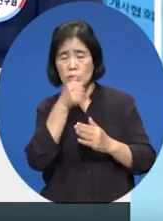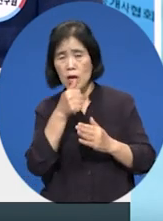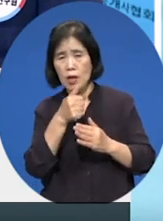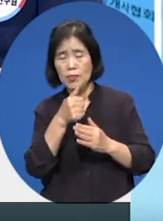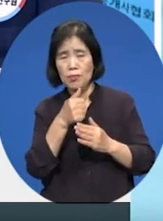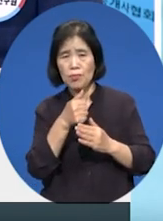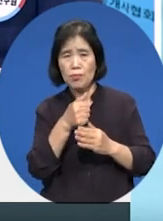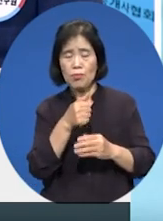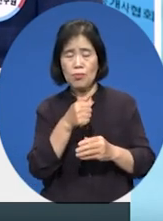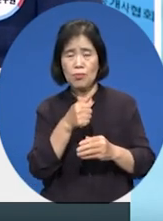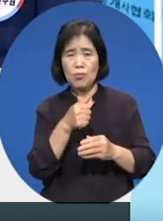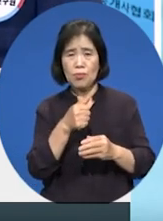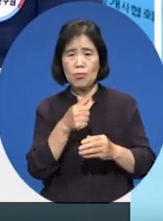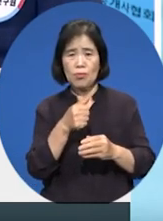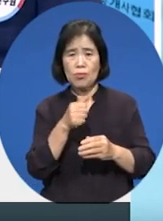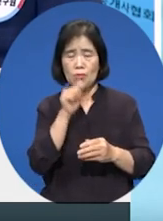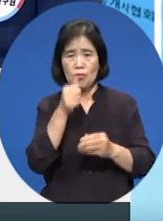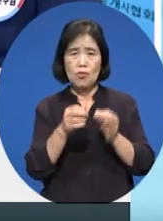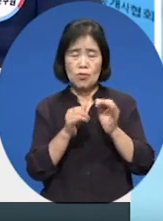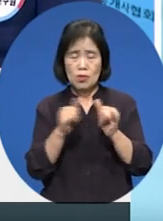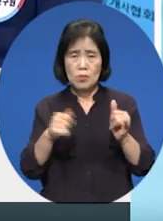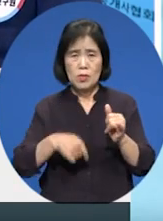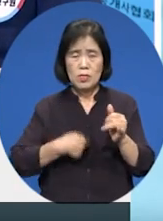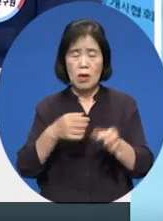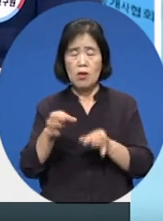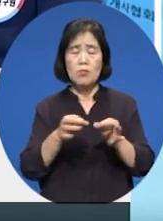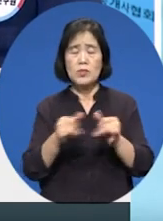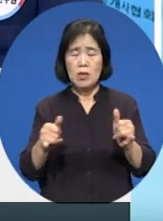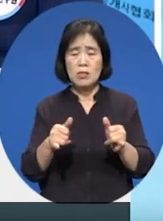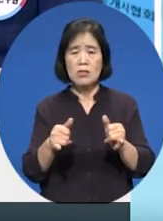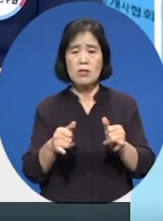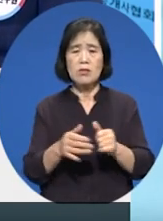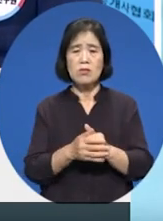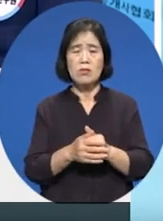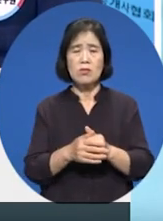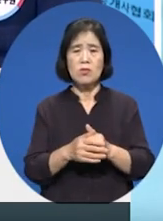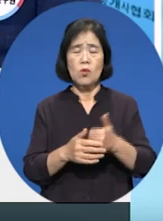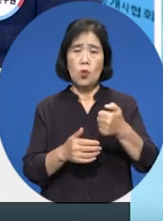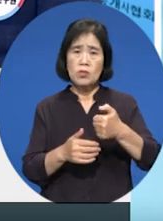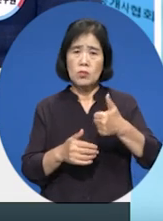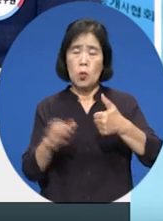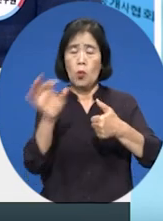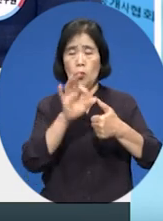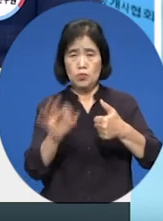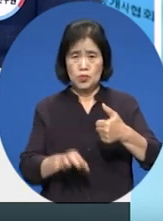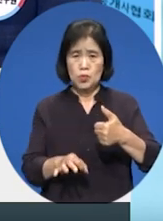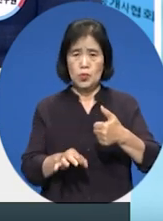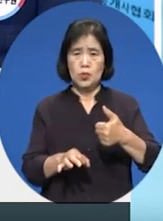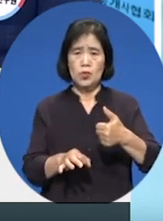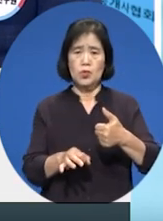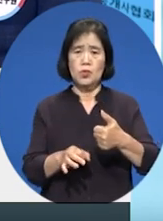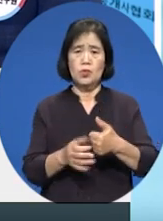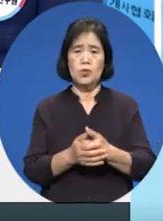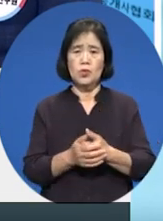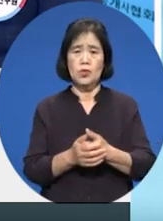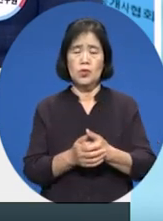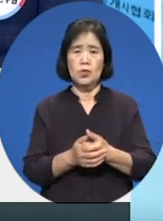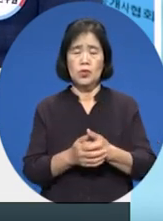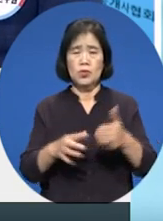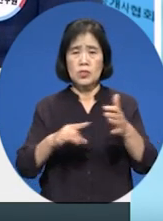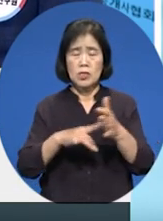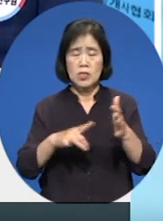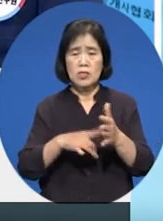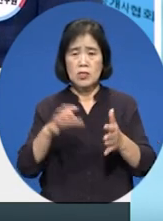계신 공인중개사 여러분들 자영업자들도 많으신데 55%가 이저 부가가치세